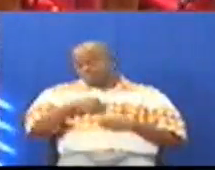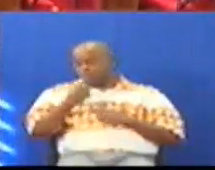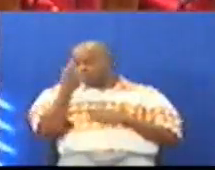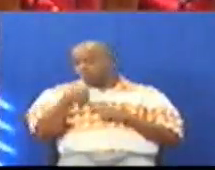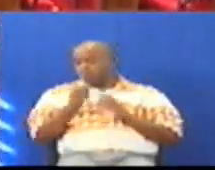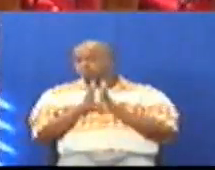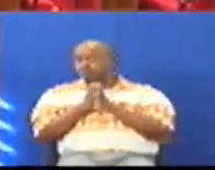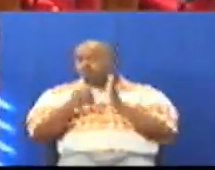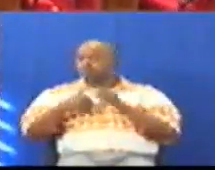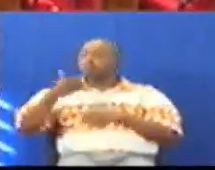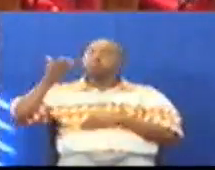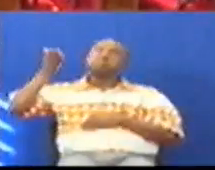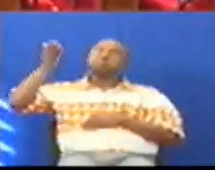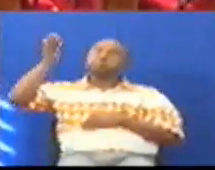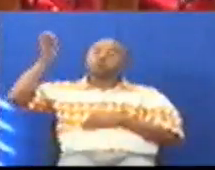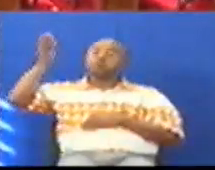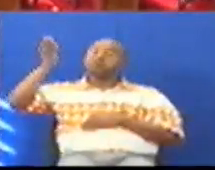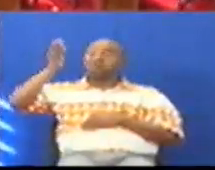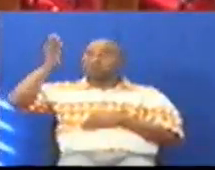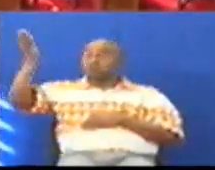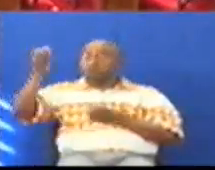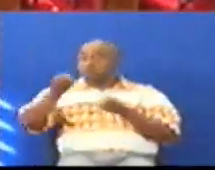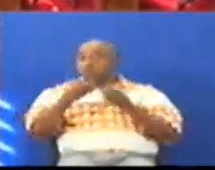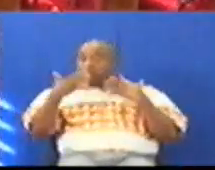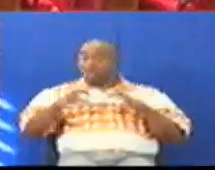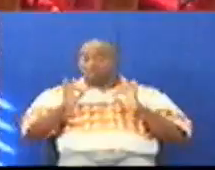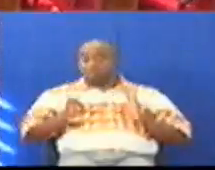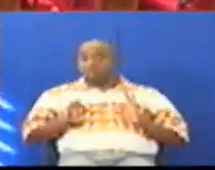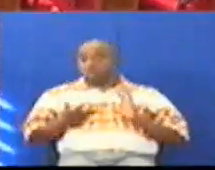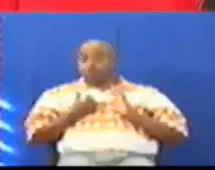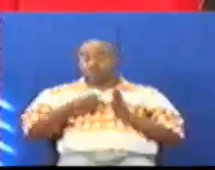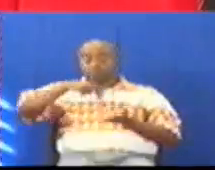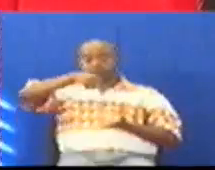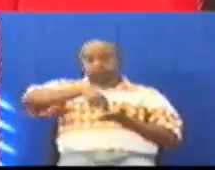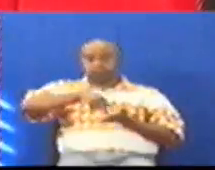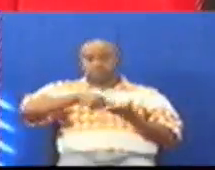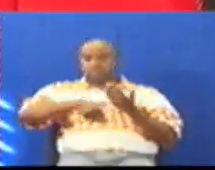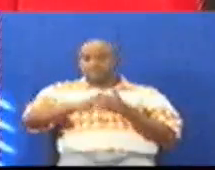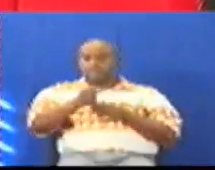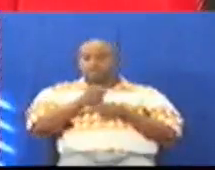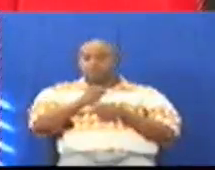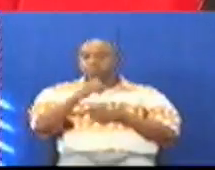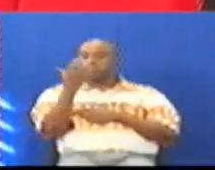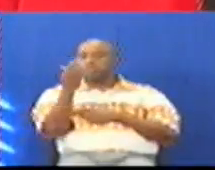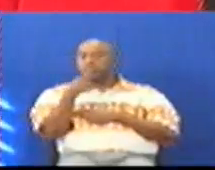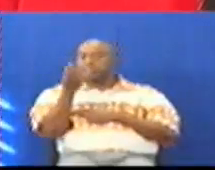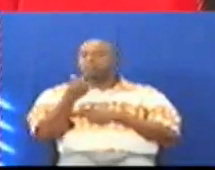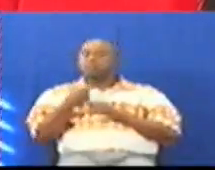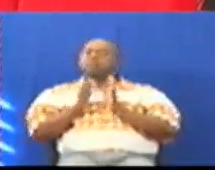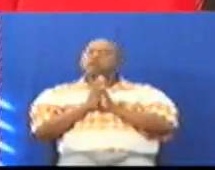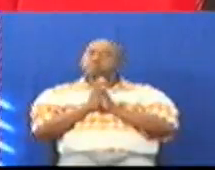Mwenyezi Mungu kuniwezesha kusimama leo kwenye bajeti ya tano. Namshukuru Mungu, nasema asante Mwenyezi